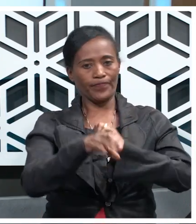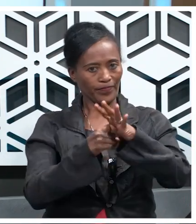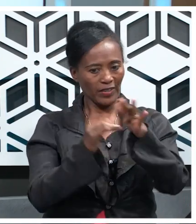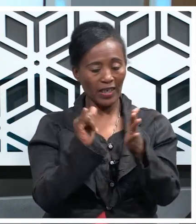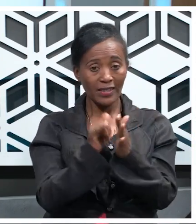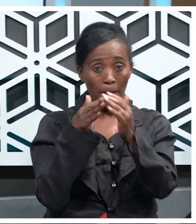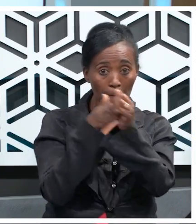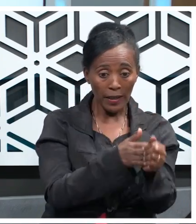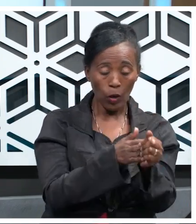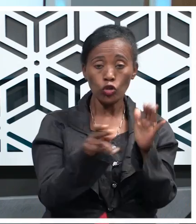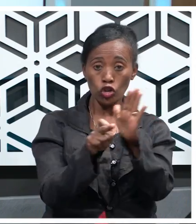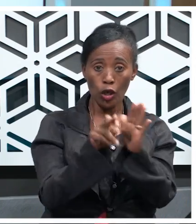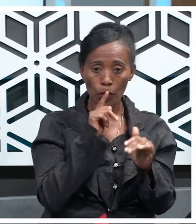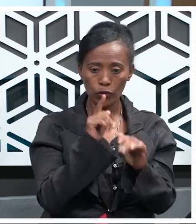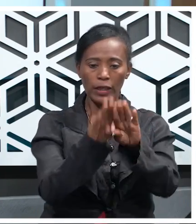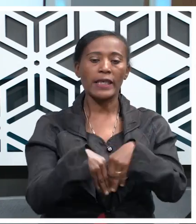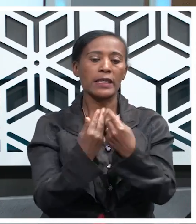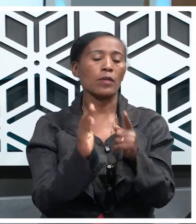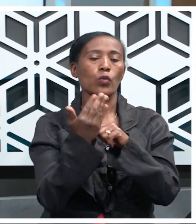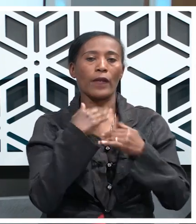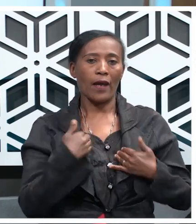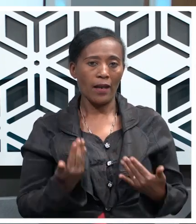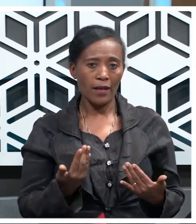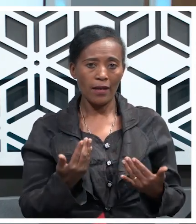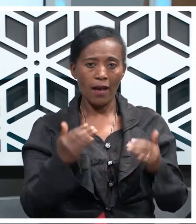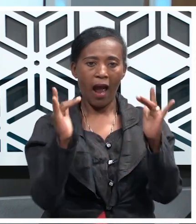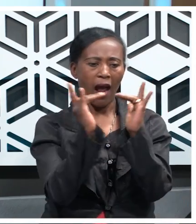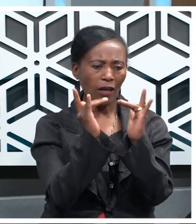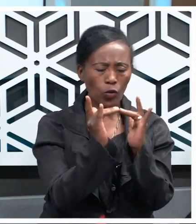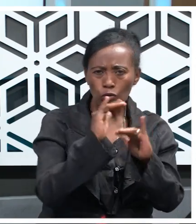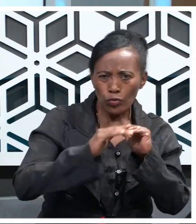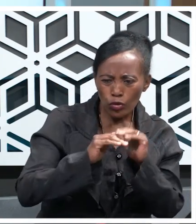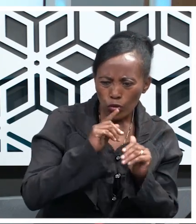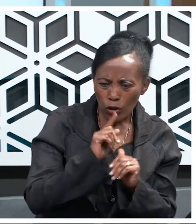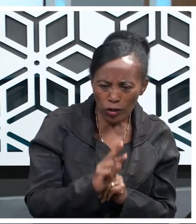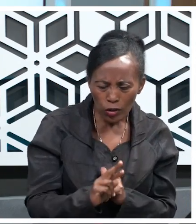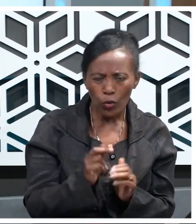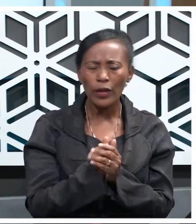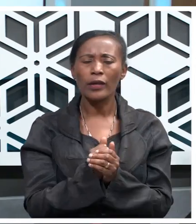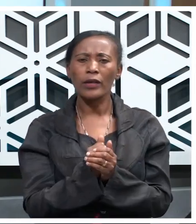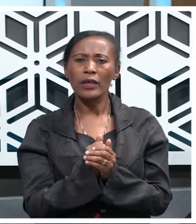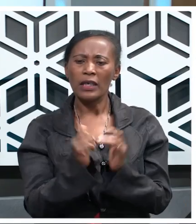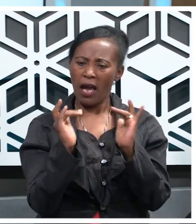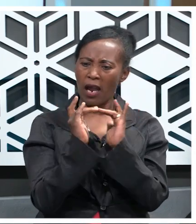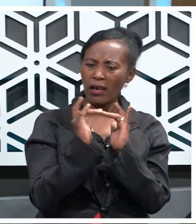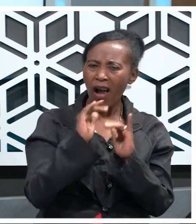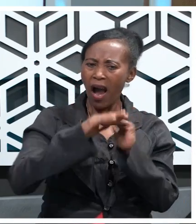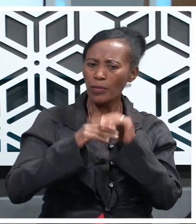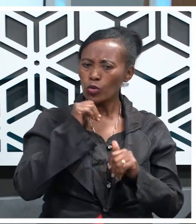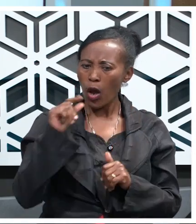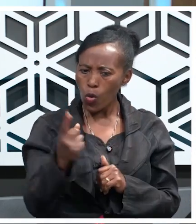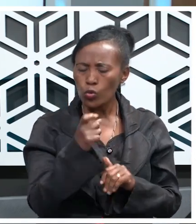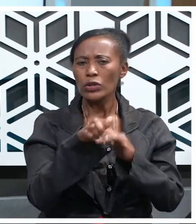ጋር በመመካከር እነዛን ጋይድላይኖች መመሪያዎችን የሰጠንበት ሁኔታ አለ። አልጋዎቹ ሞር አጀስቴብል የሆኑ አልጋዎች አሉ፣ አጀስቴብል